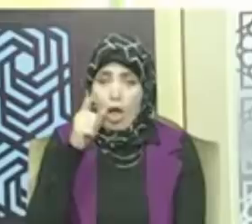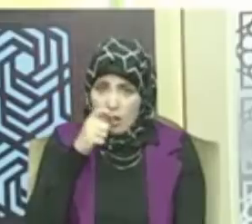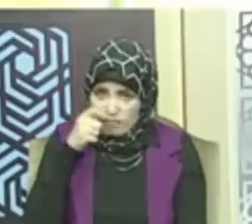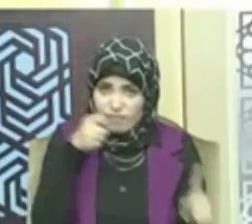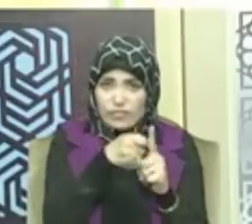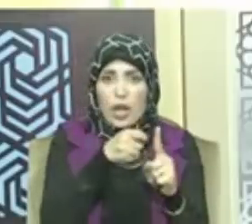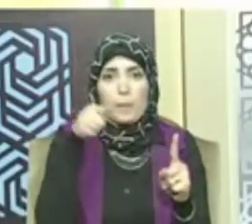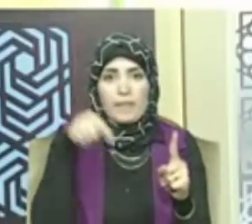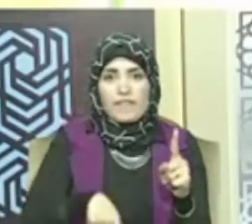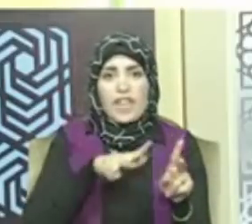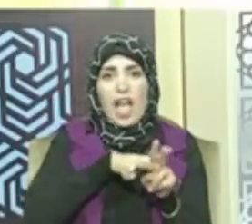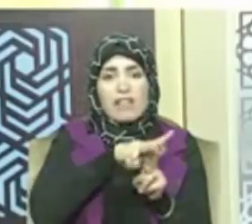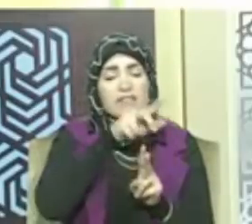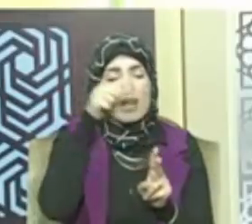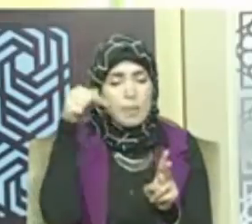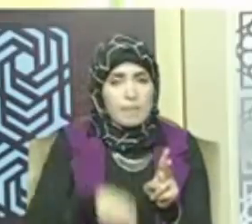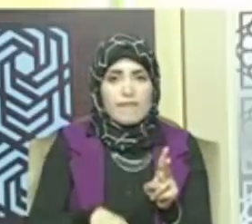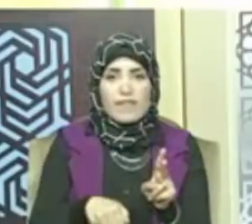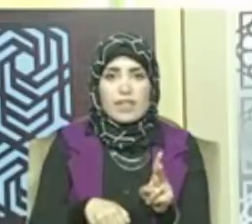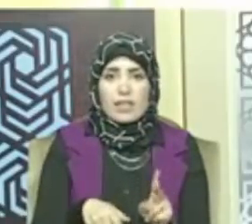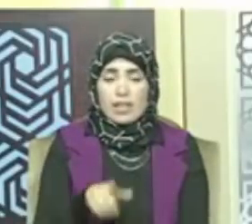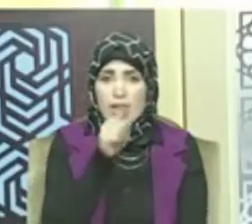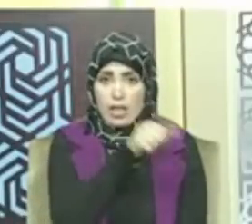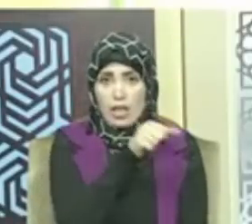سبحانه ويمكرون